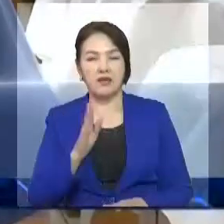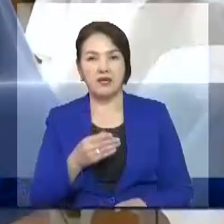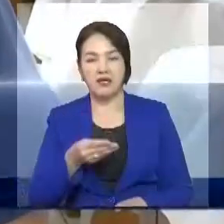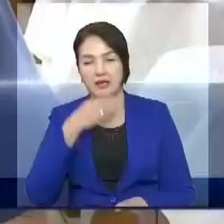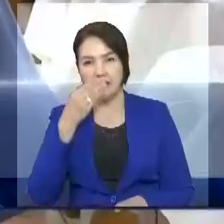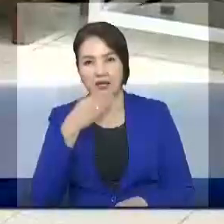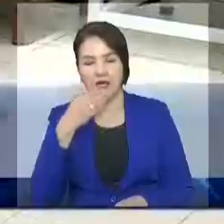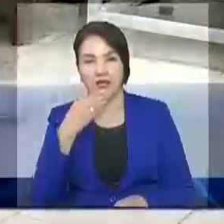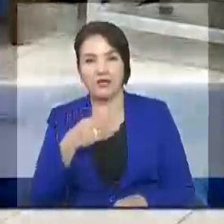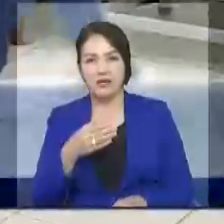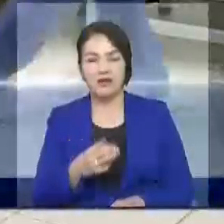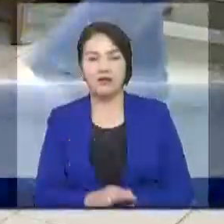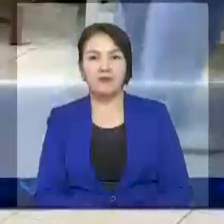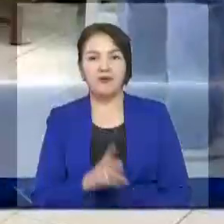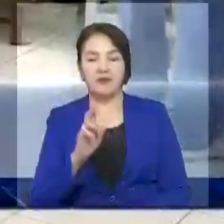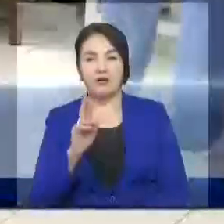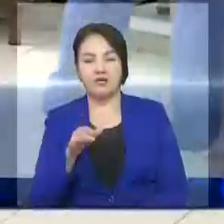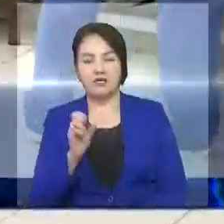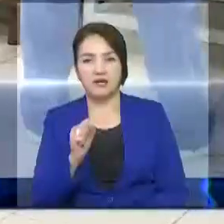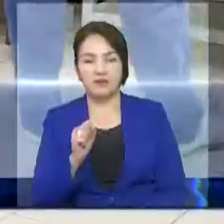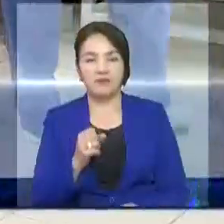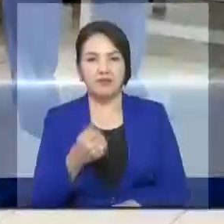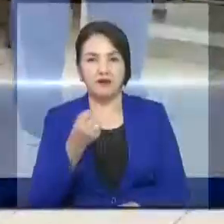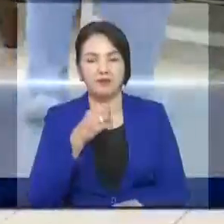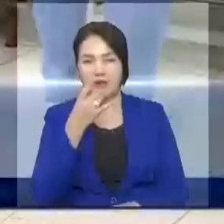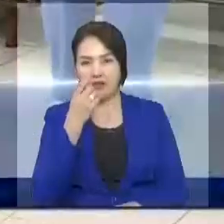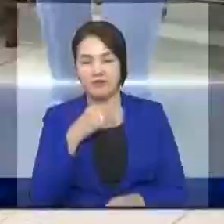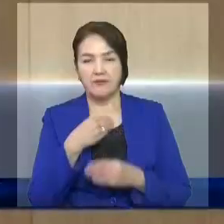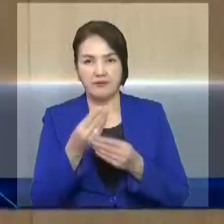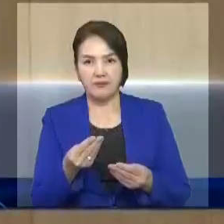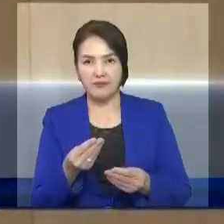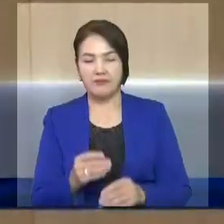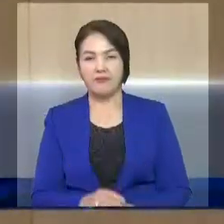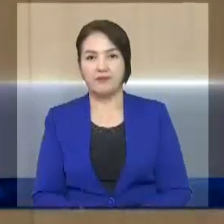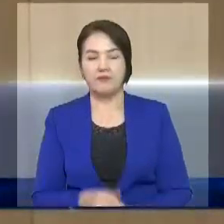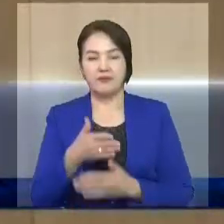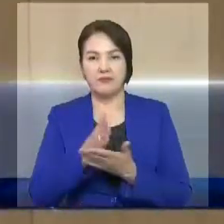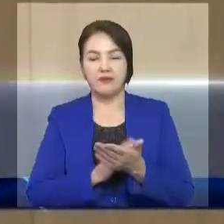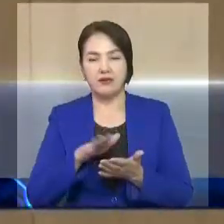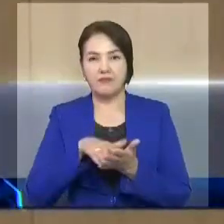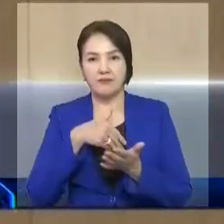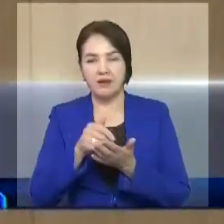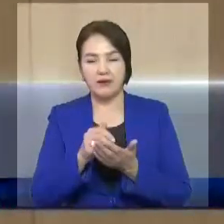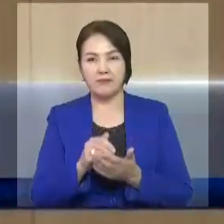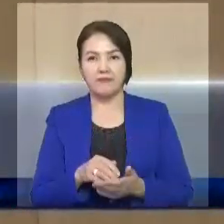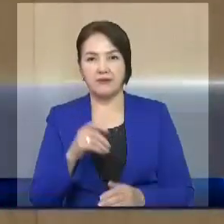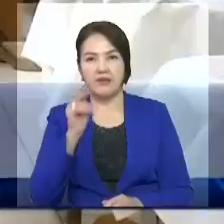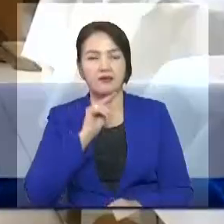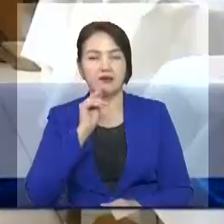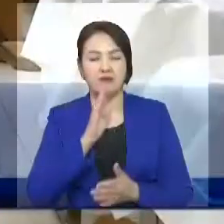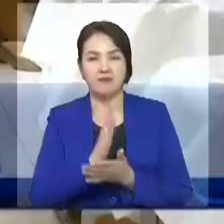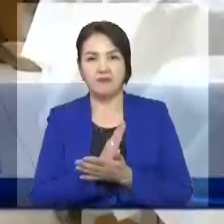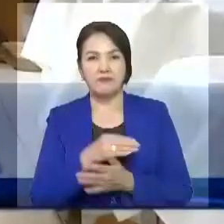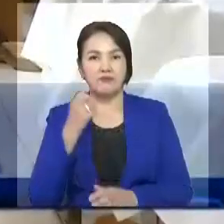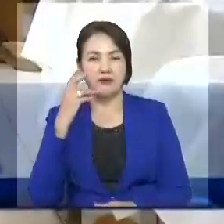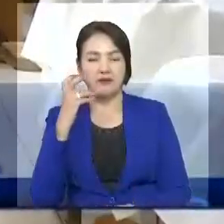завтракке ботқа береміз, сосын піскен жұмыртқа, нан мен май, шайымыз бар.